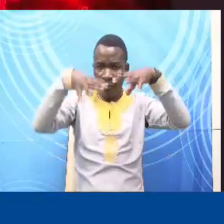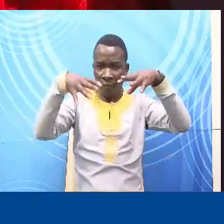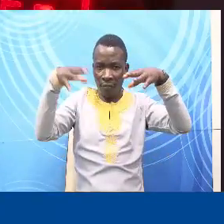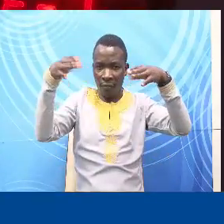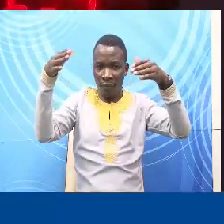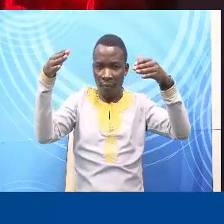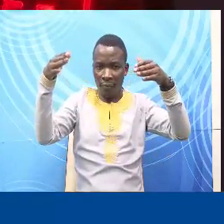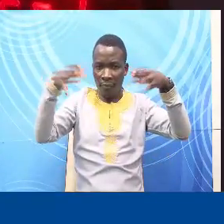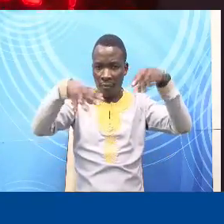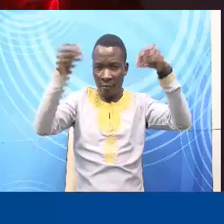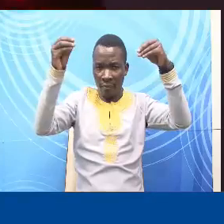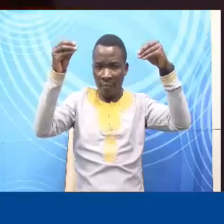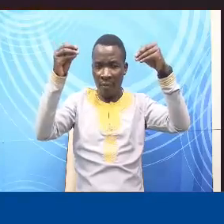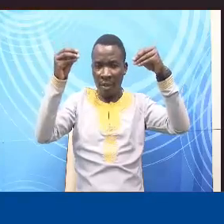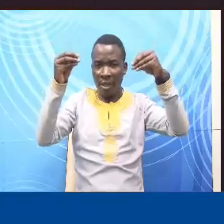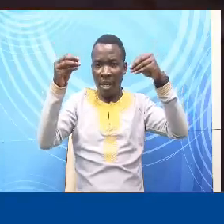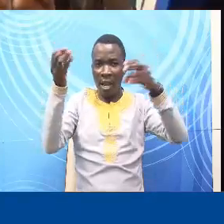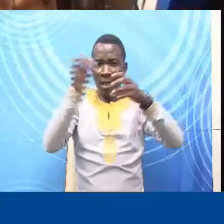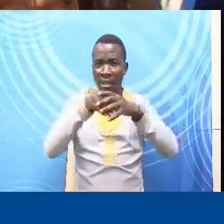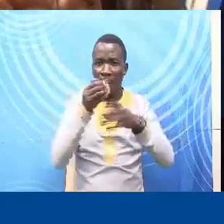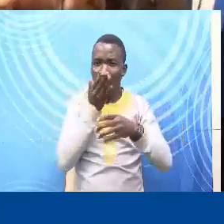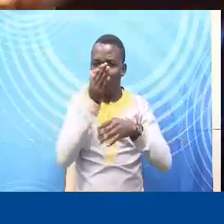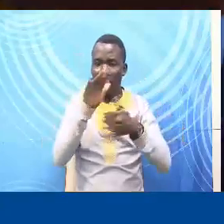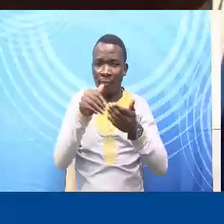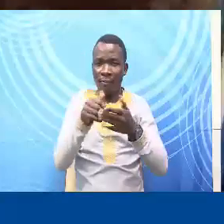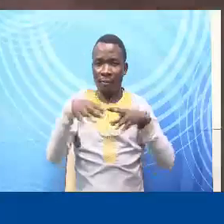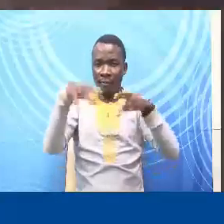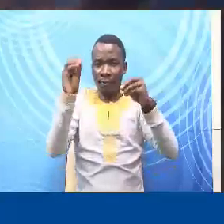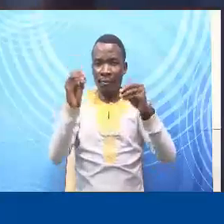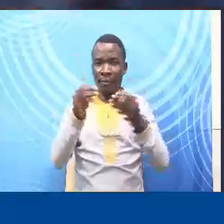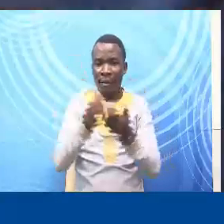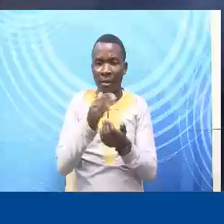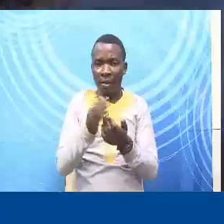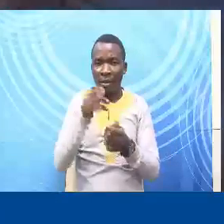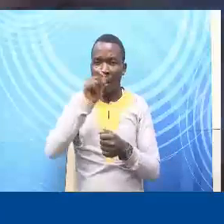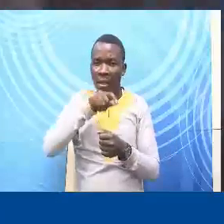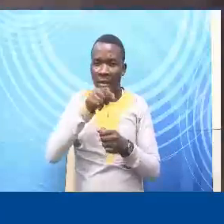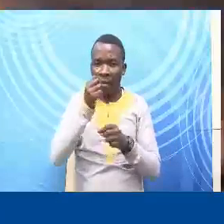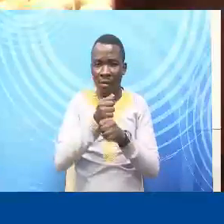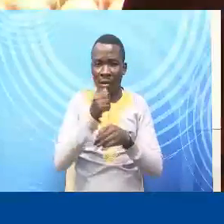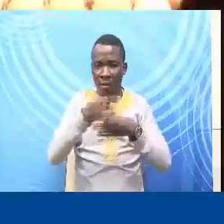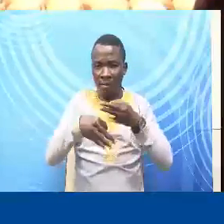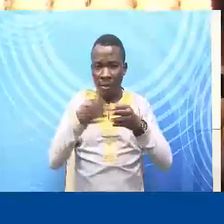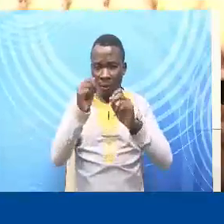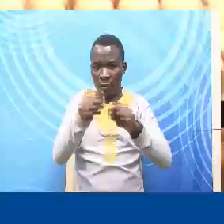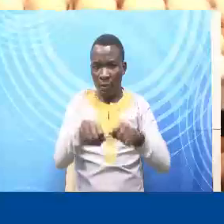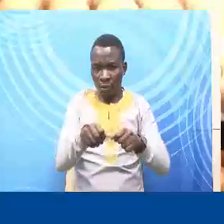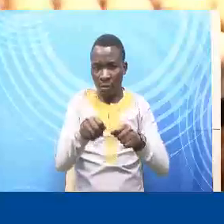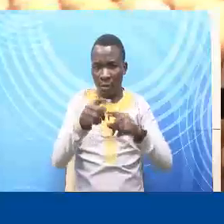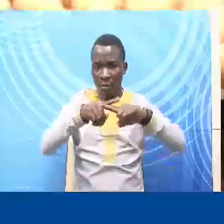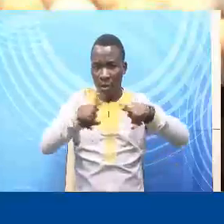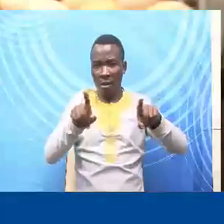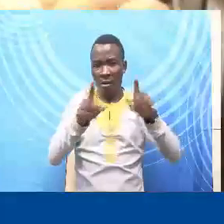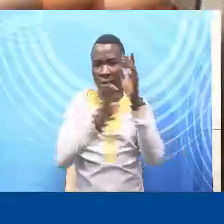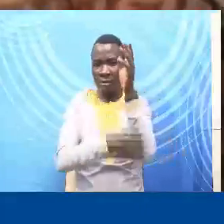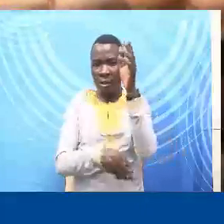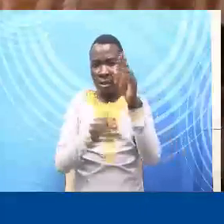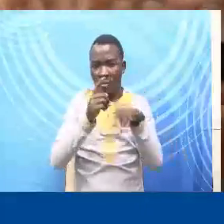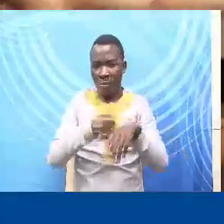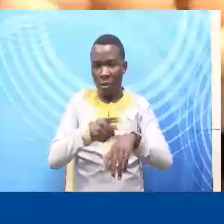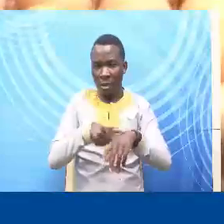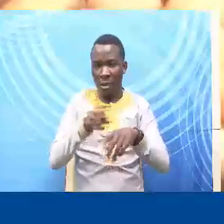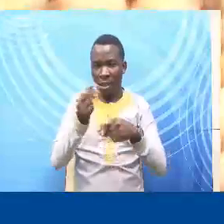ngaya mureba azana mu bushyuhe ahita azima. Ubworozi bw'inkoko binyuze mu gukora izi mashini zishobora gutuma utandukana n'ubukene mu gihe gito,